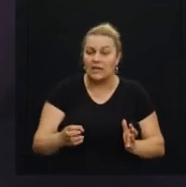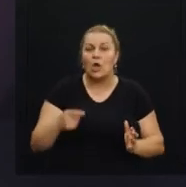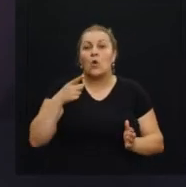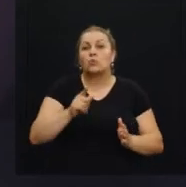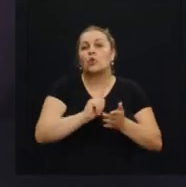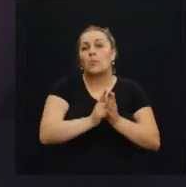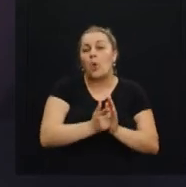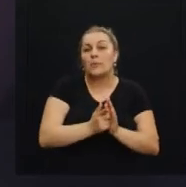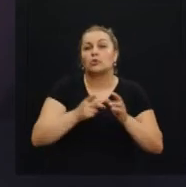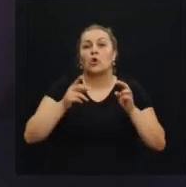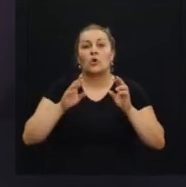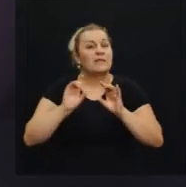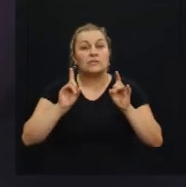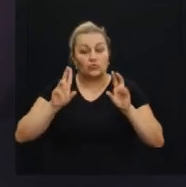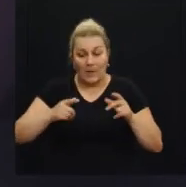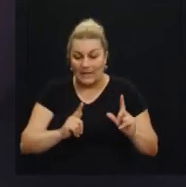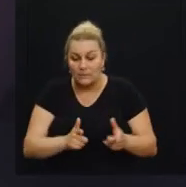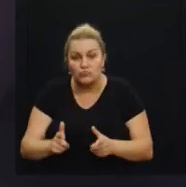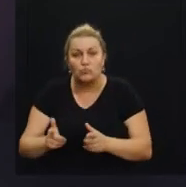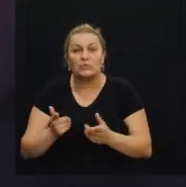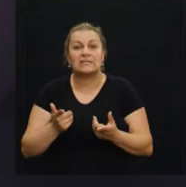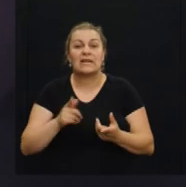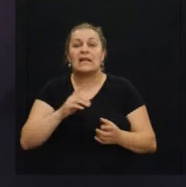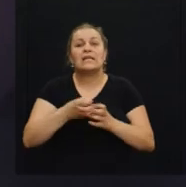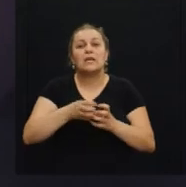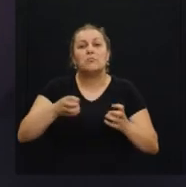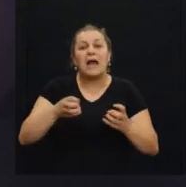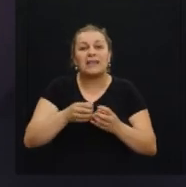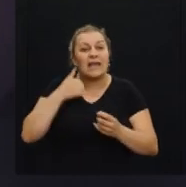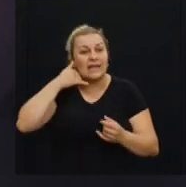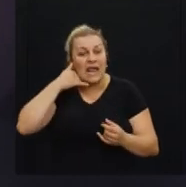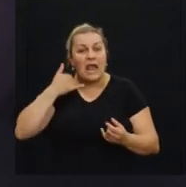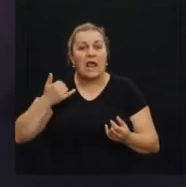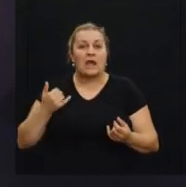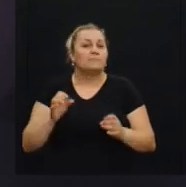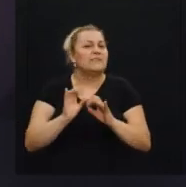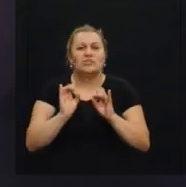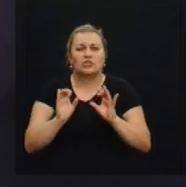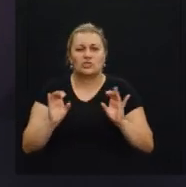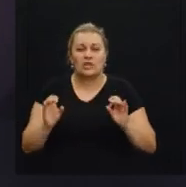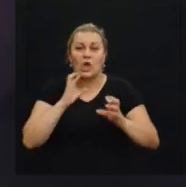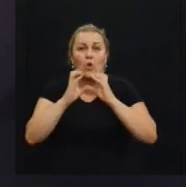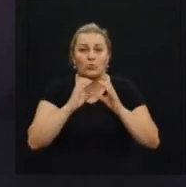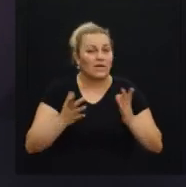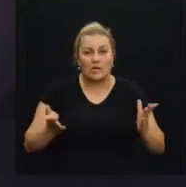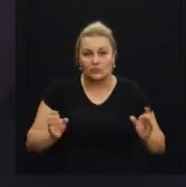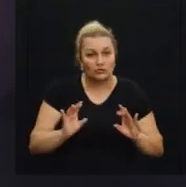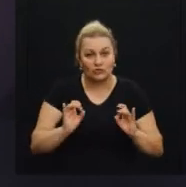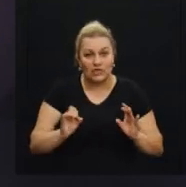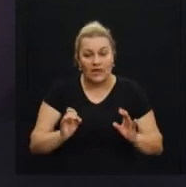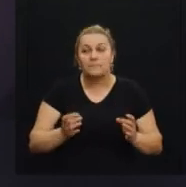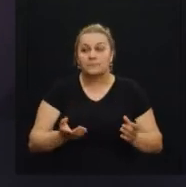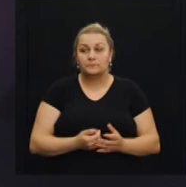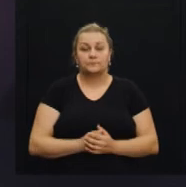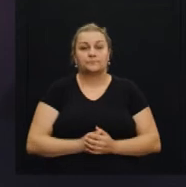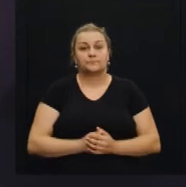momentu je ostalo i bez municije, i bez baterija za Motorola, za Aikome, Da, za komunikaciju. Tako je. A uglavnom ja